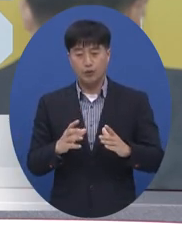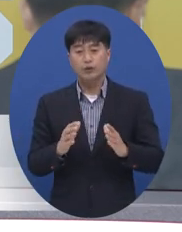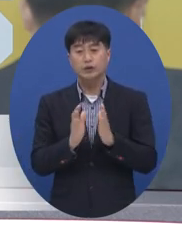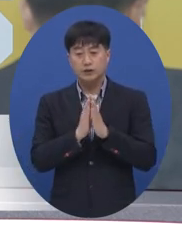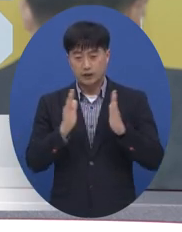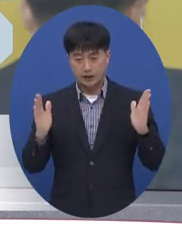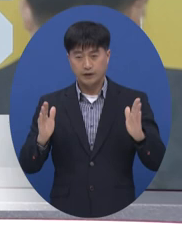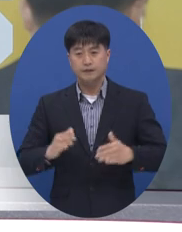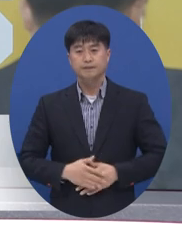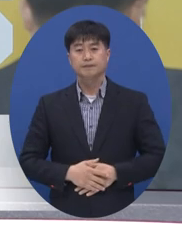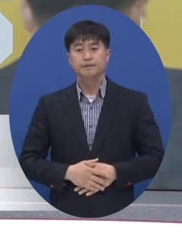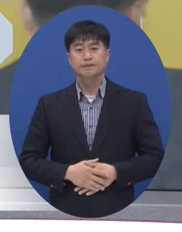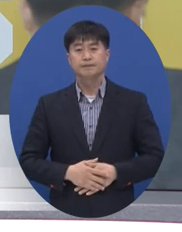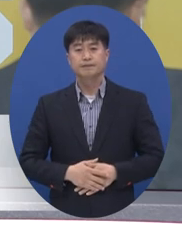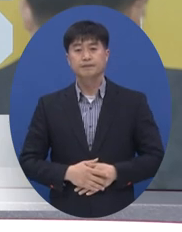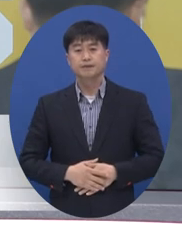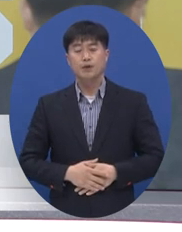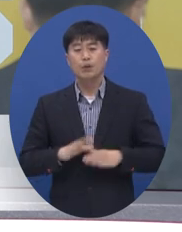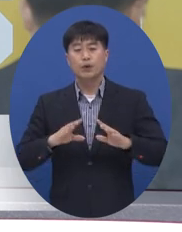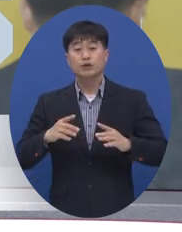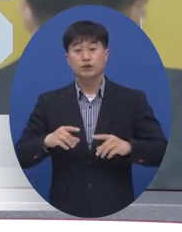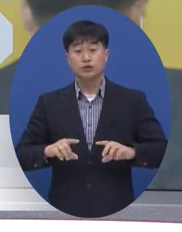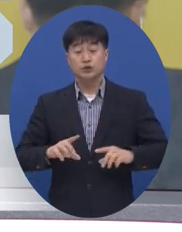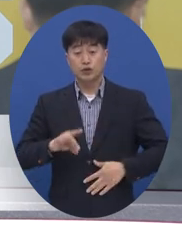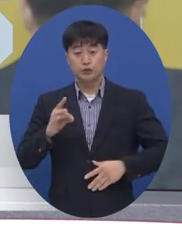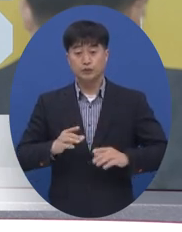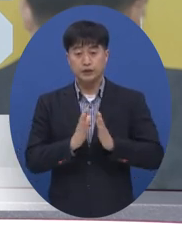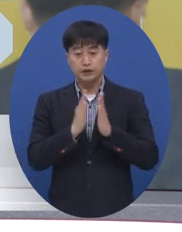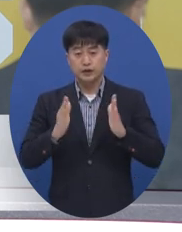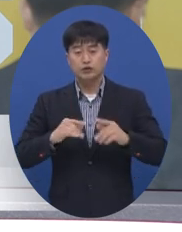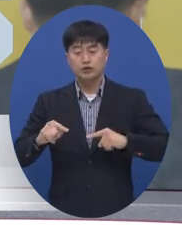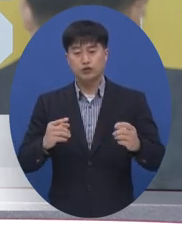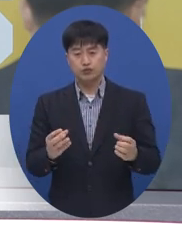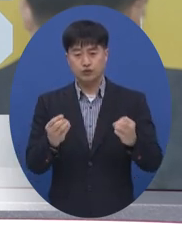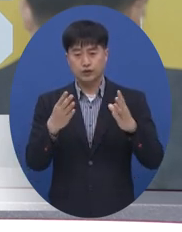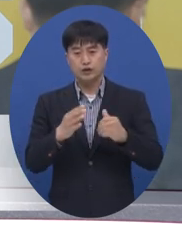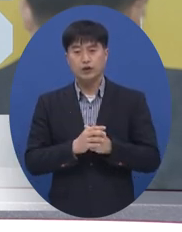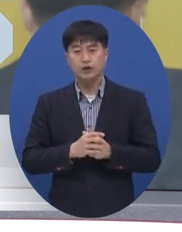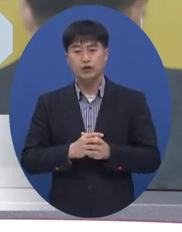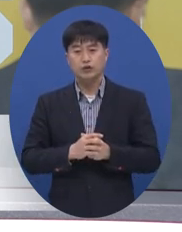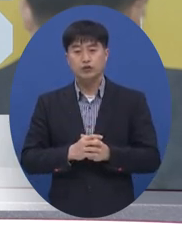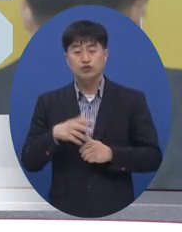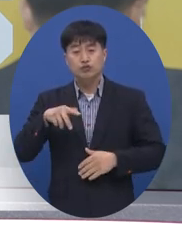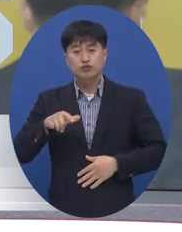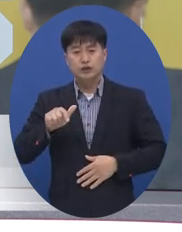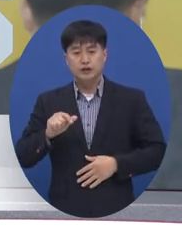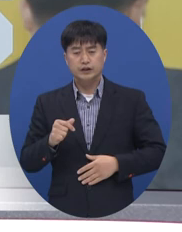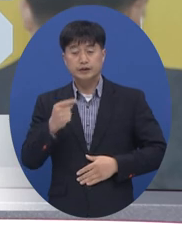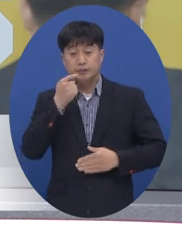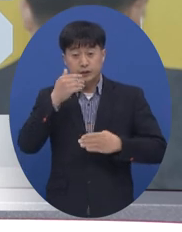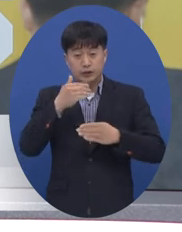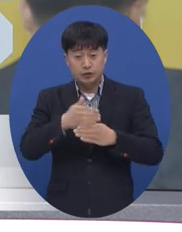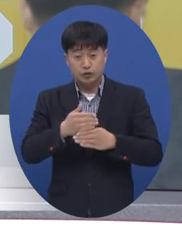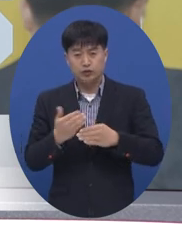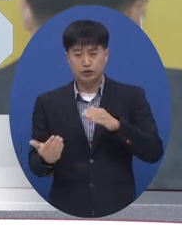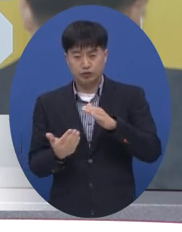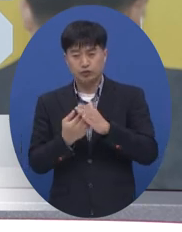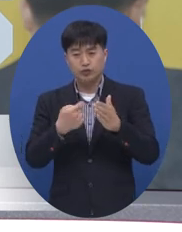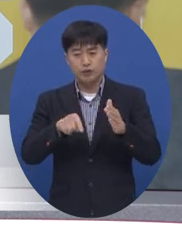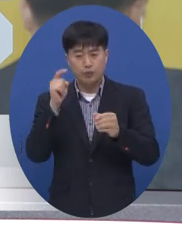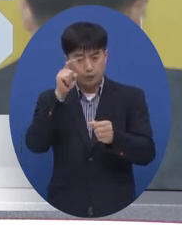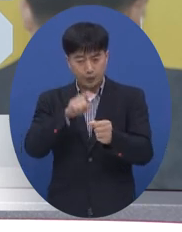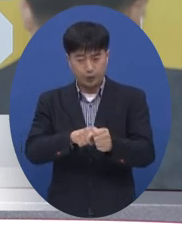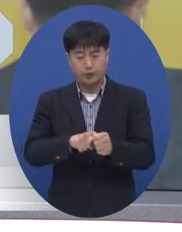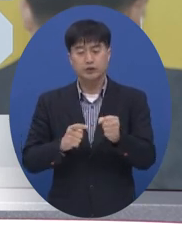컨벤션센터에서 개최합니다. 올해 처음 열리는 이번 정책축제는 숙의 민주주의 실현의 장을 목표로 한다는 점에서 의미가